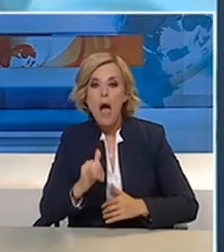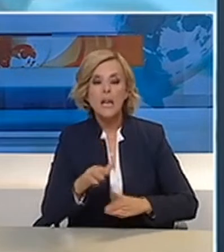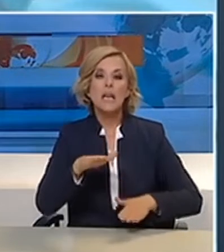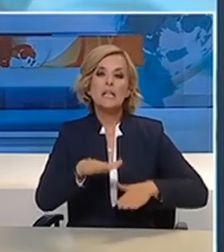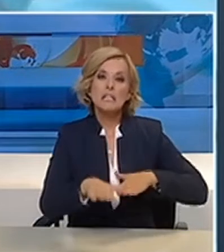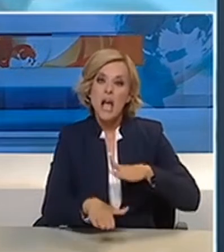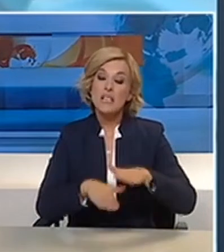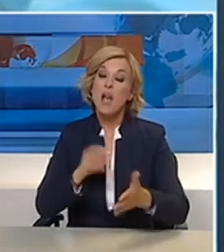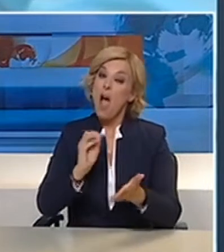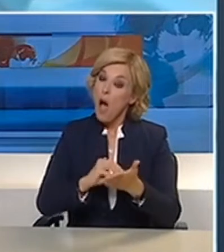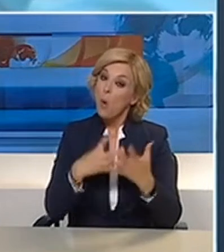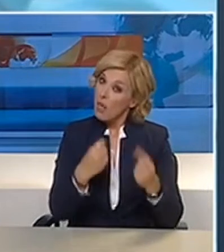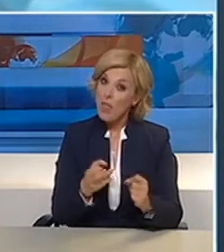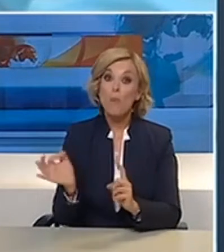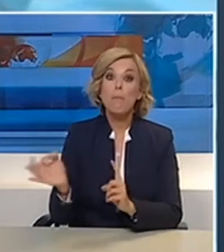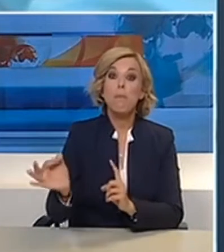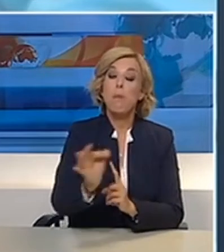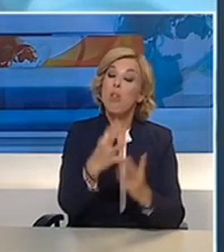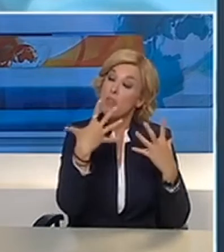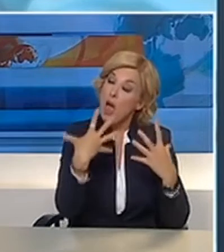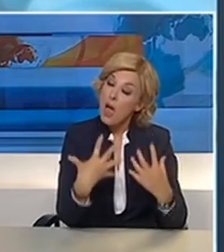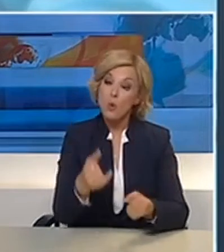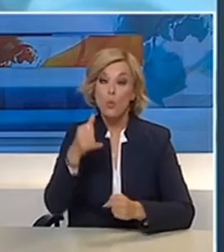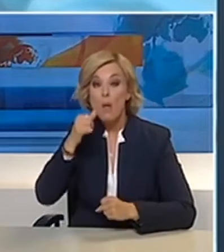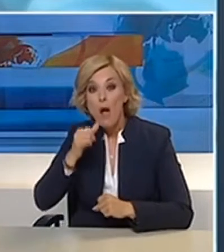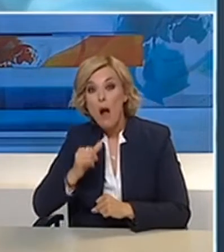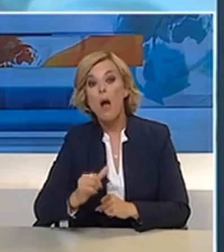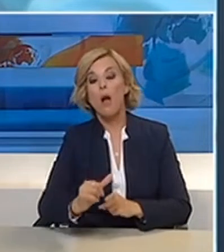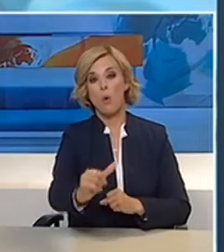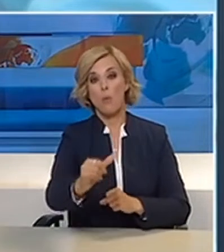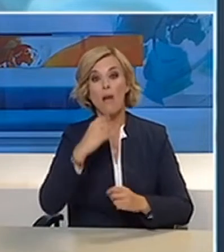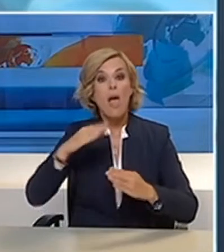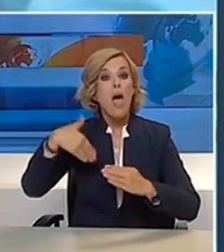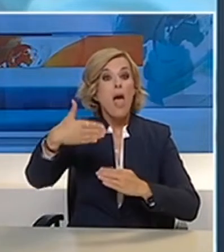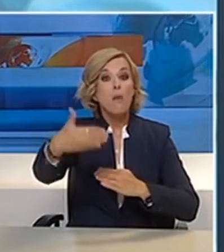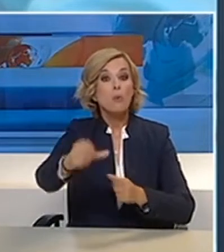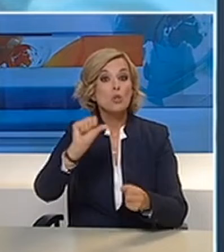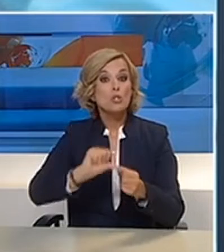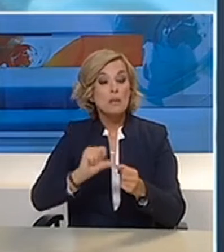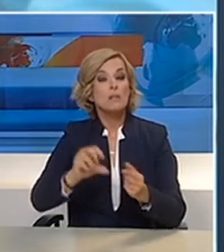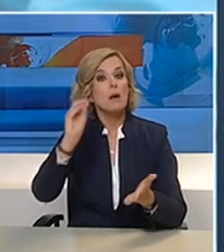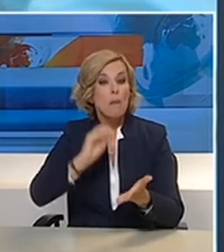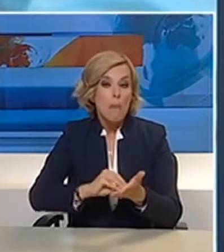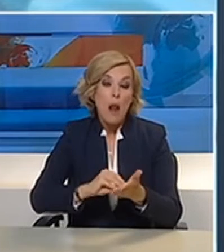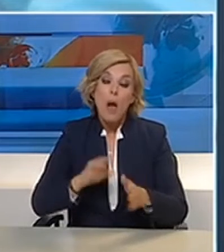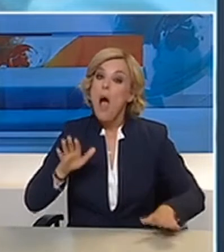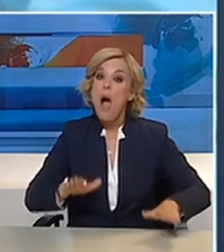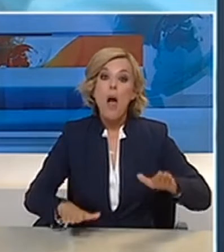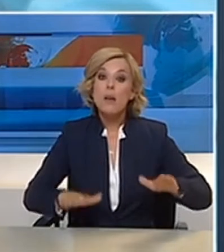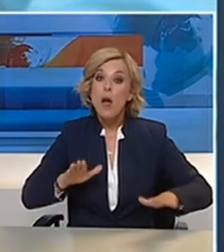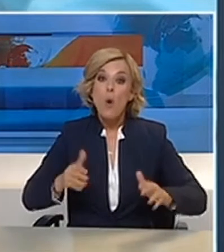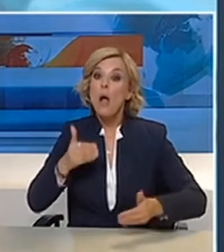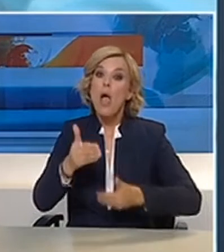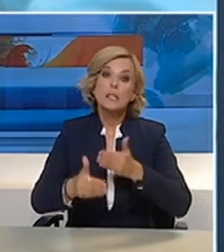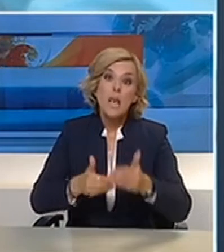έχουμε κρούσματα. Όπως έχουμε πει αρκετές φορές, στους επόμενους μήνες θα χρειαστεί πολλές φορές και ανάλογα με τις εξελίξεις είτε να